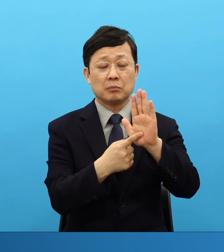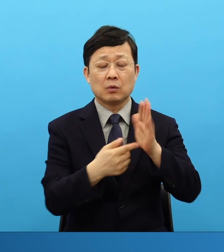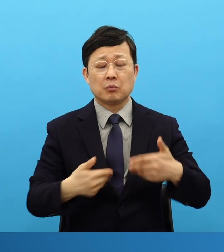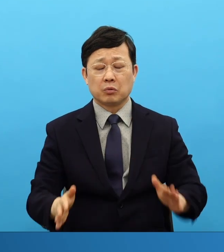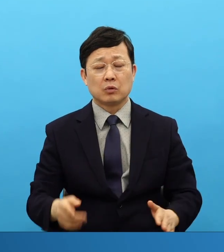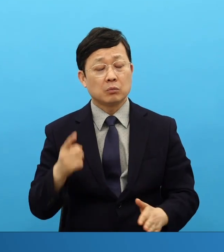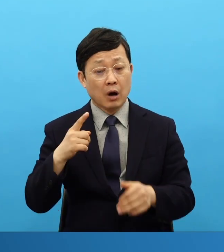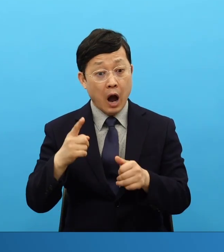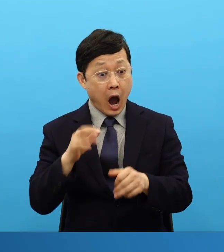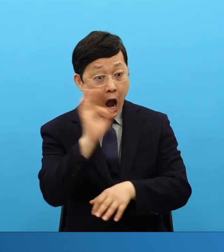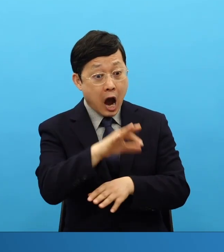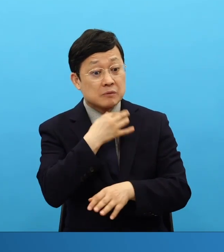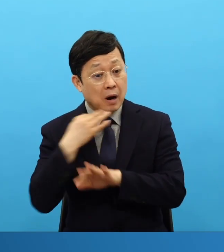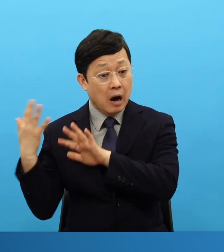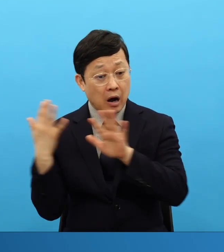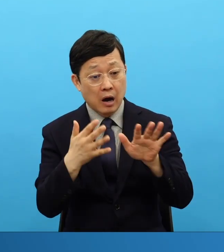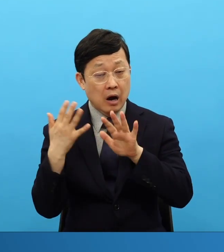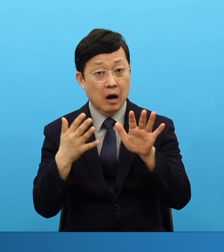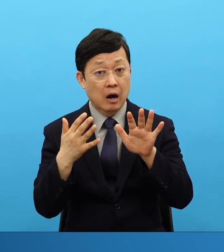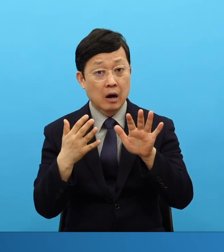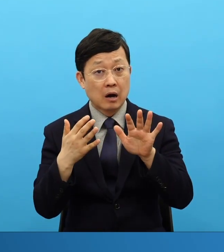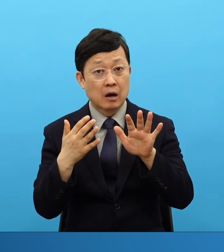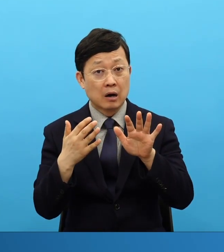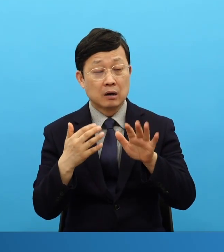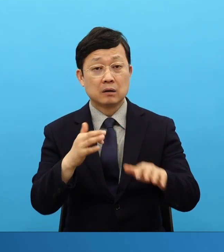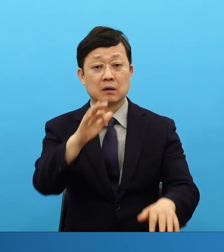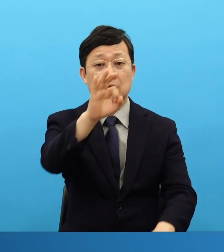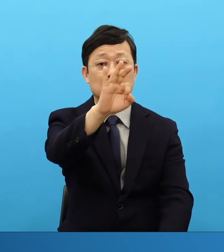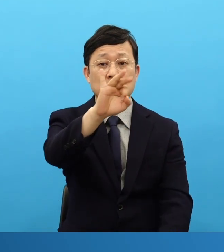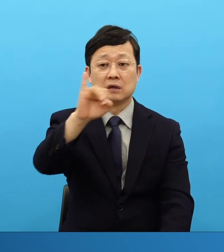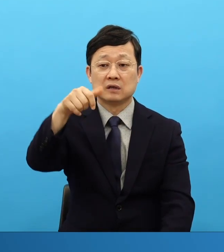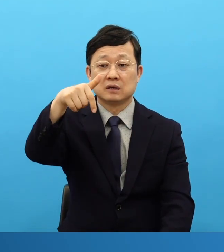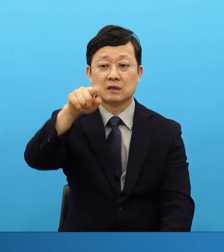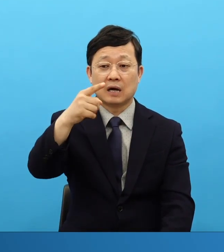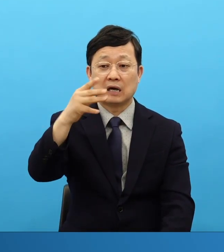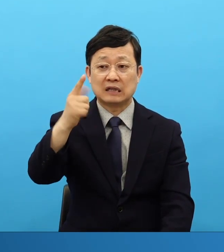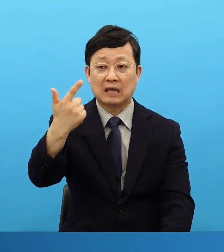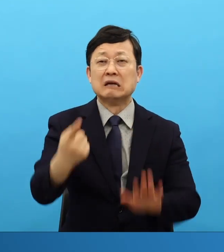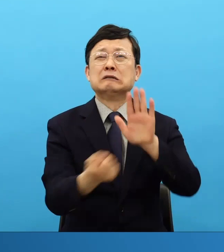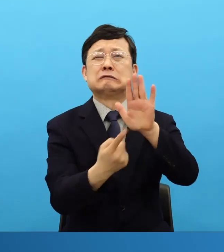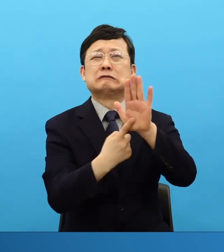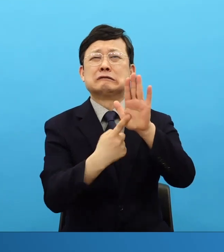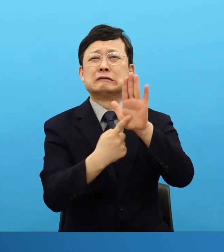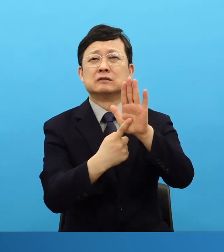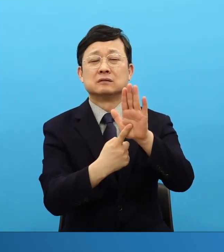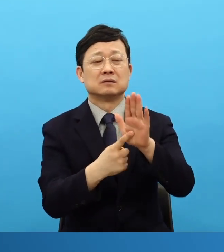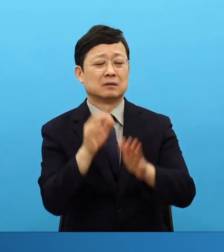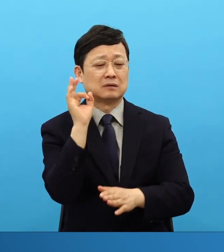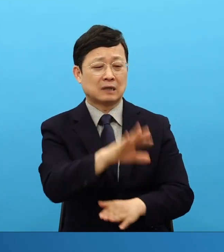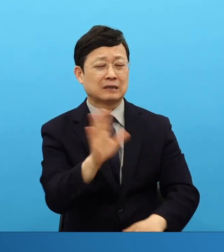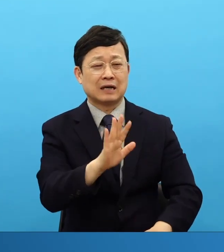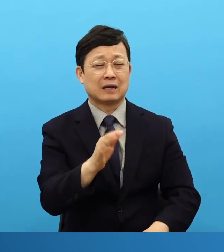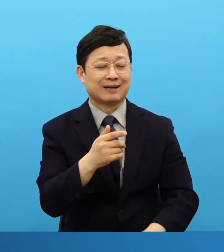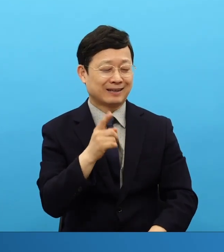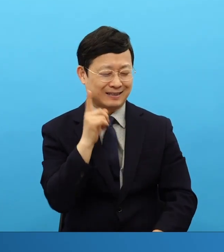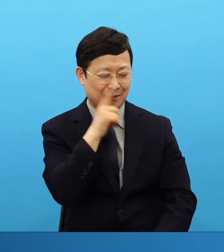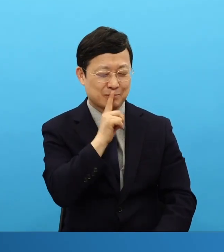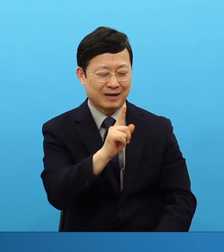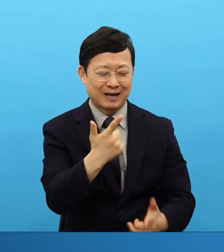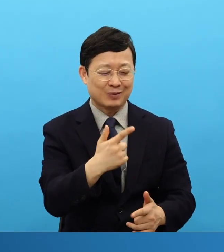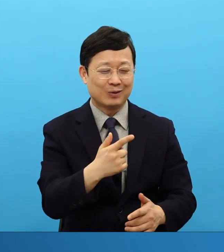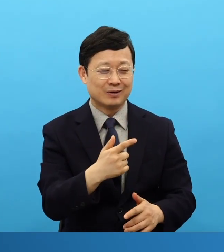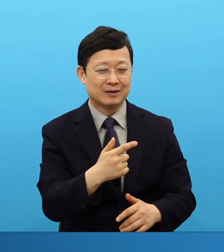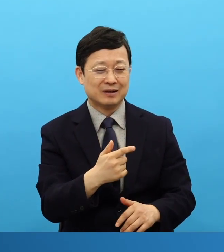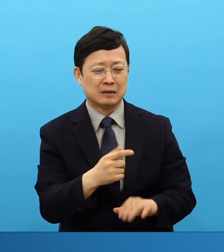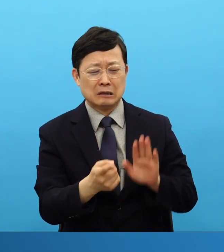to do it themselves. 이가탄 이런 선전하지 이거. And so they go and advertise something like 이가탄. 이가탄이 나쁘단 말이 아니고. And I'm not saying that that's a